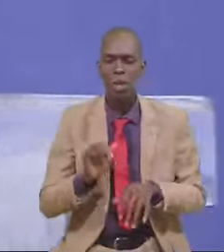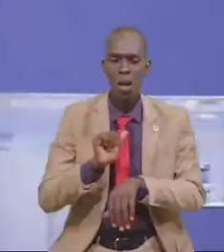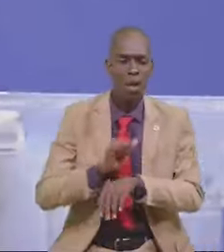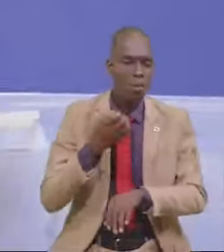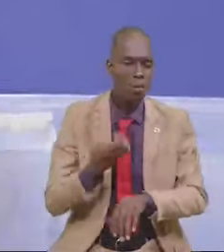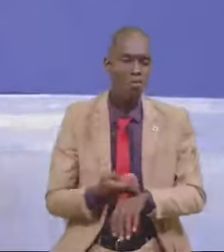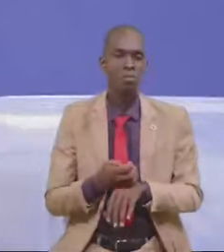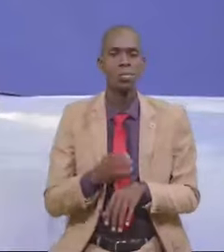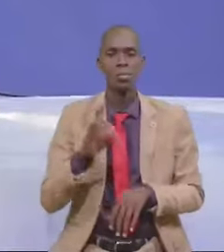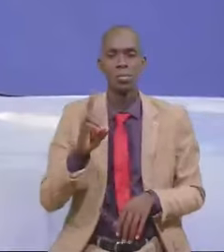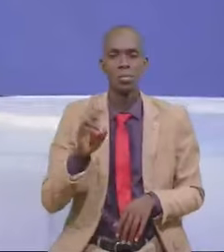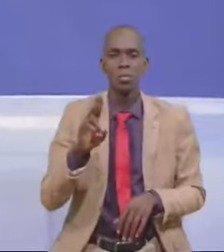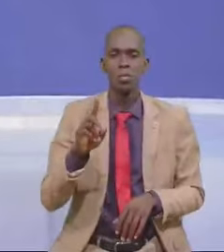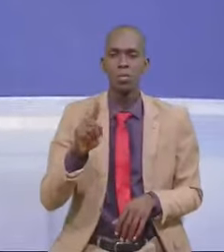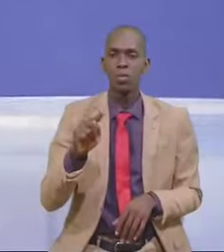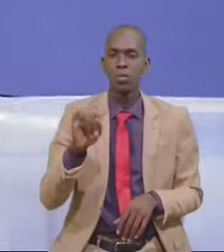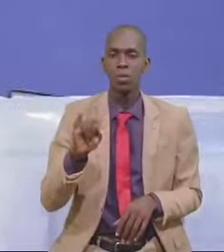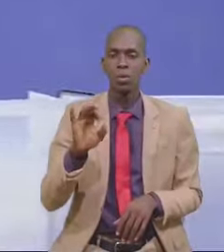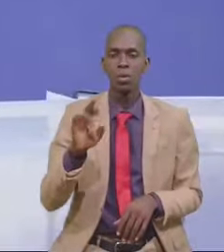Personne n'obtient de l'argent